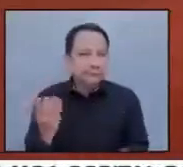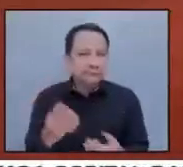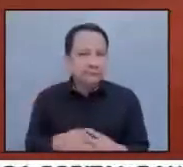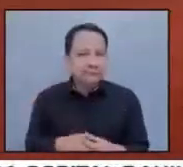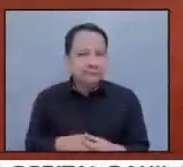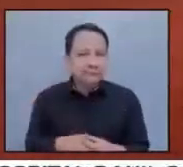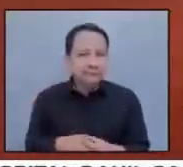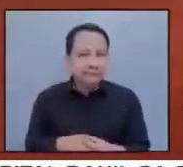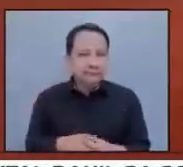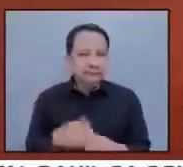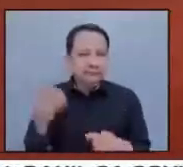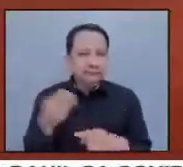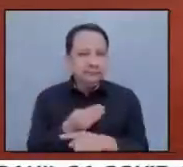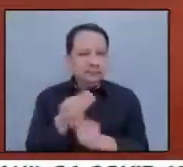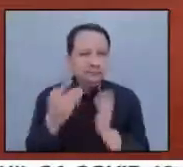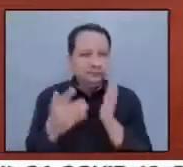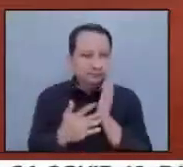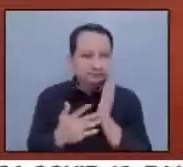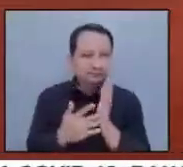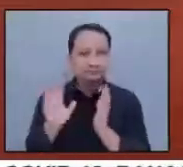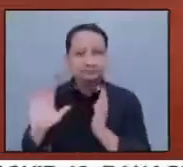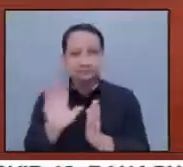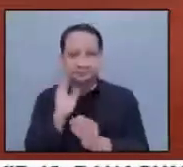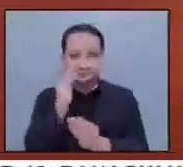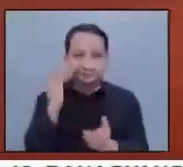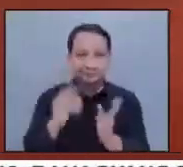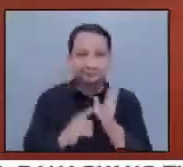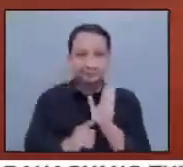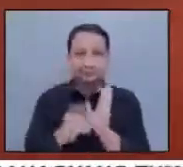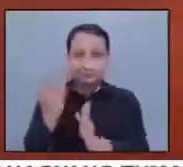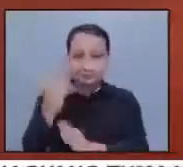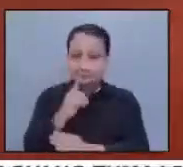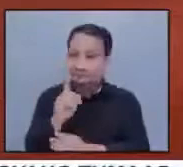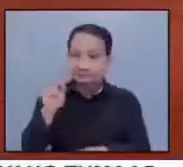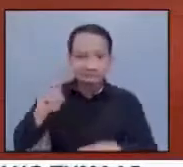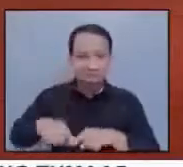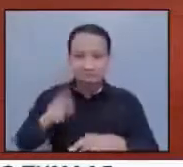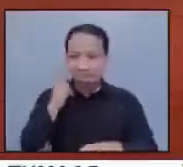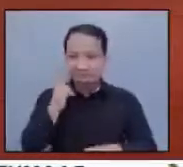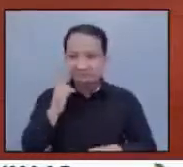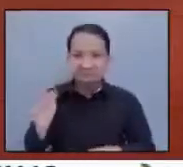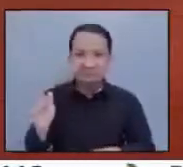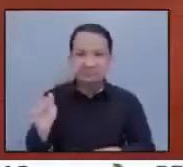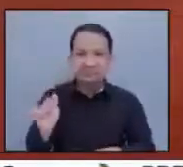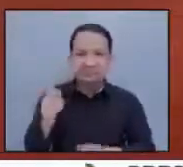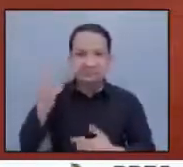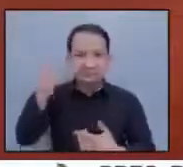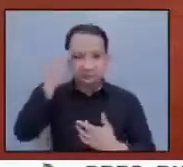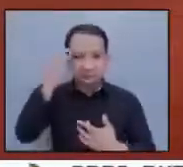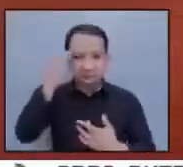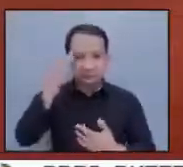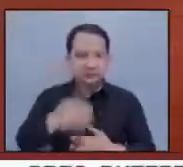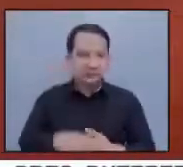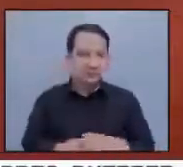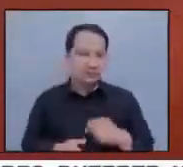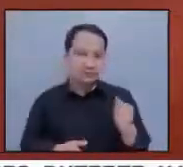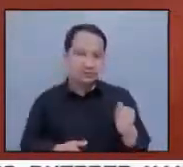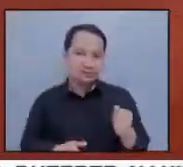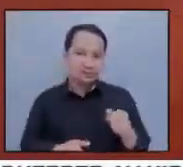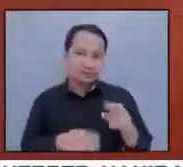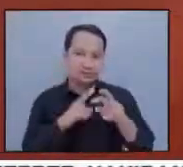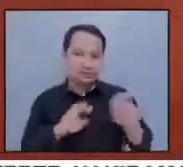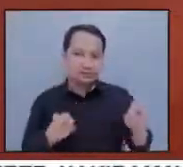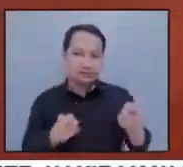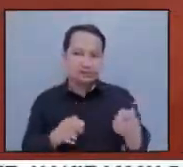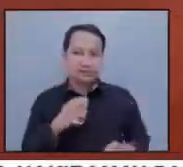modern technology ng mga hospital sa ibang bansa, hindi nakita yung kanyang sakit. At tanong ko lang, nag-contact ba ng